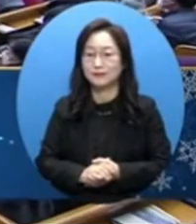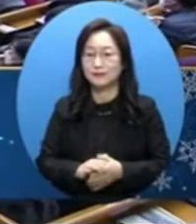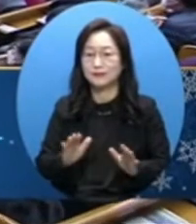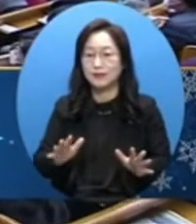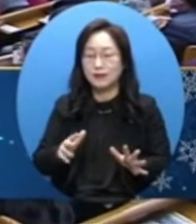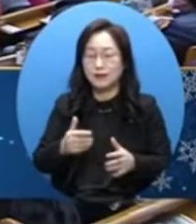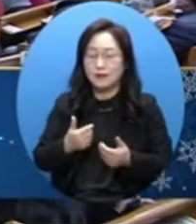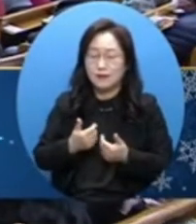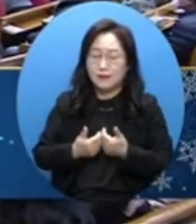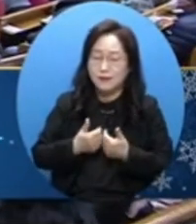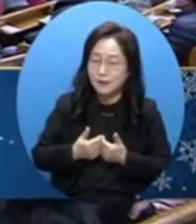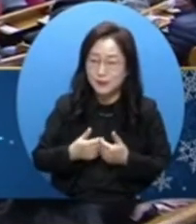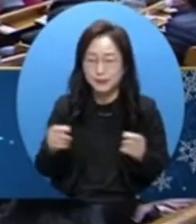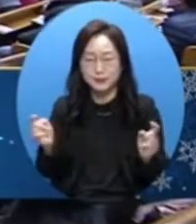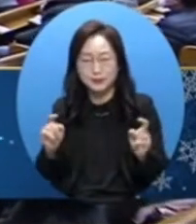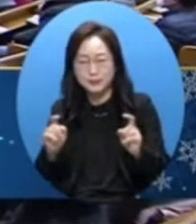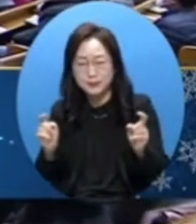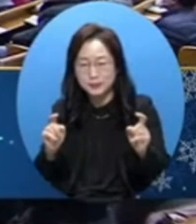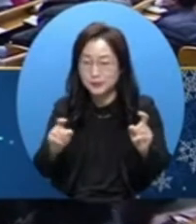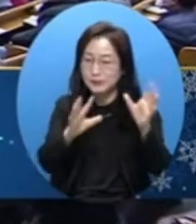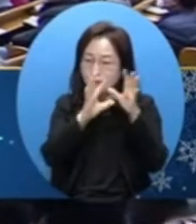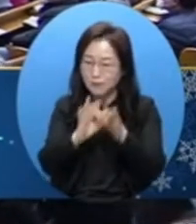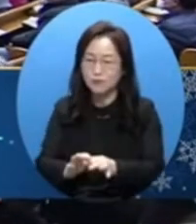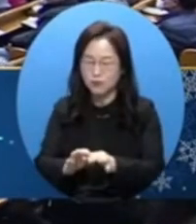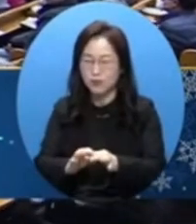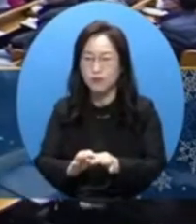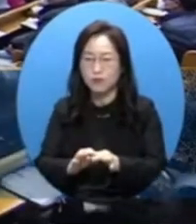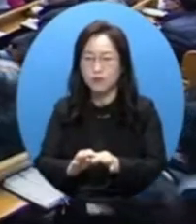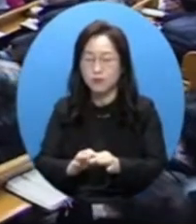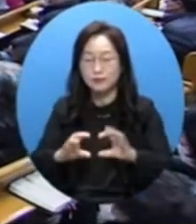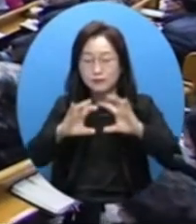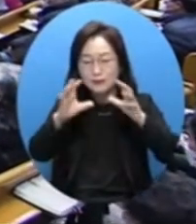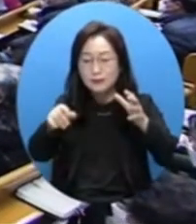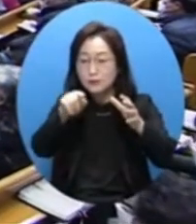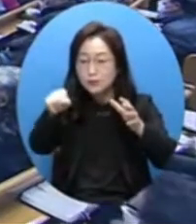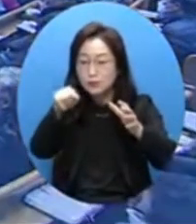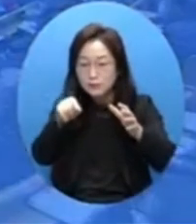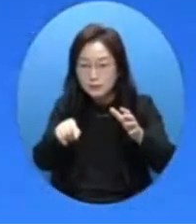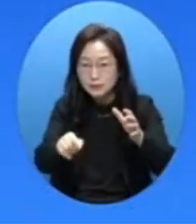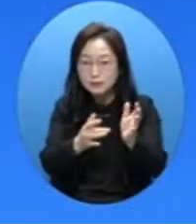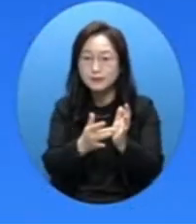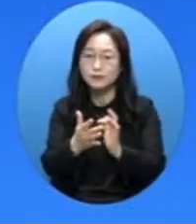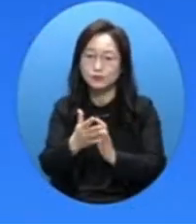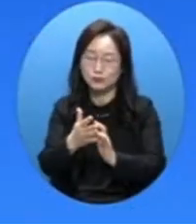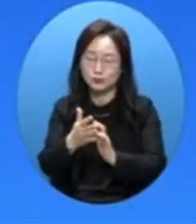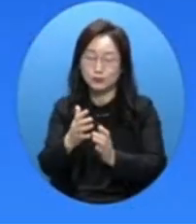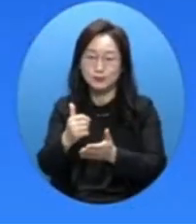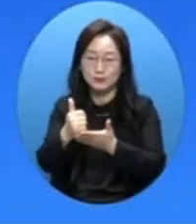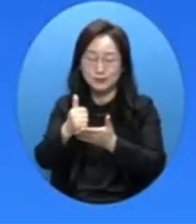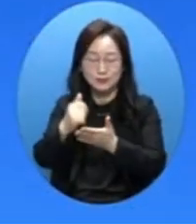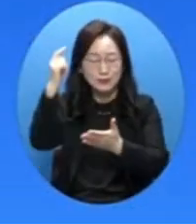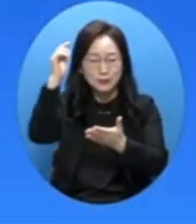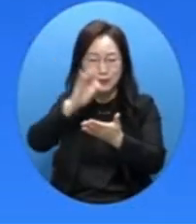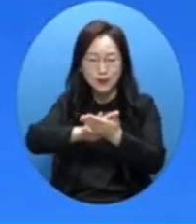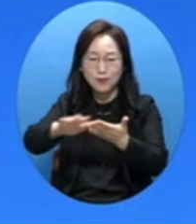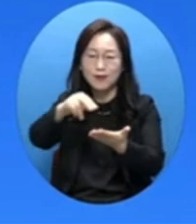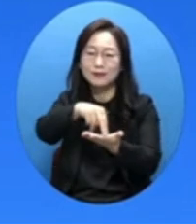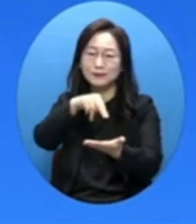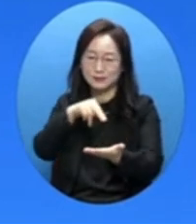갈등과 다툼이 끊이지 않는 이 세상에 예수님께서 평화의 왕으로 오셨습니다.